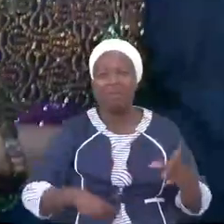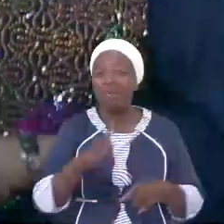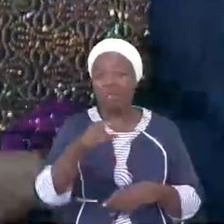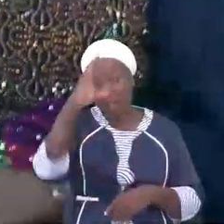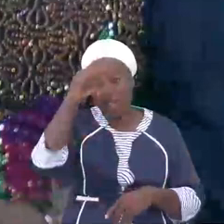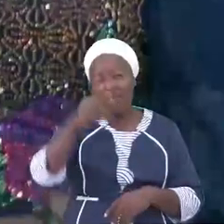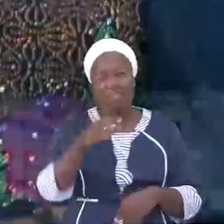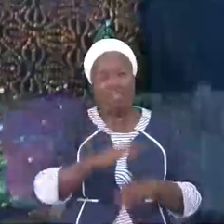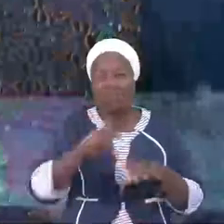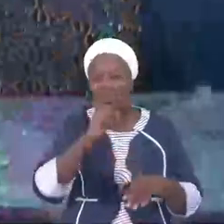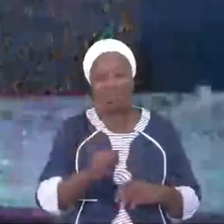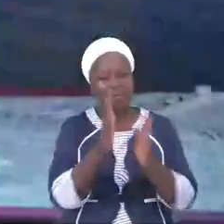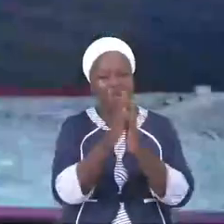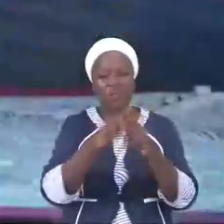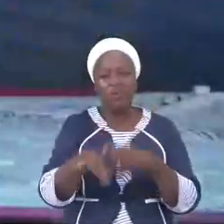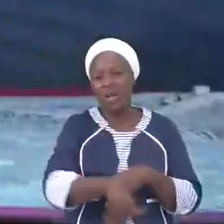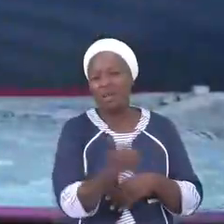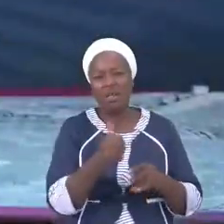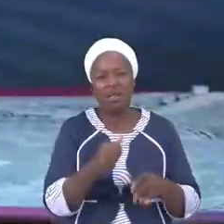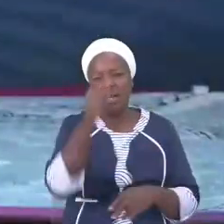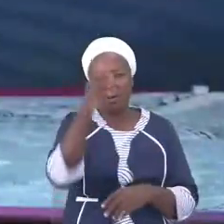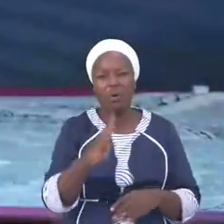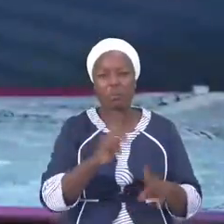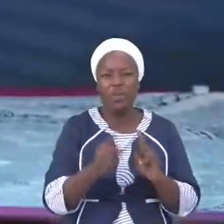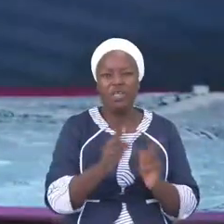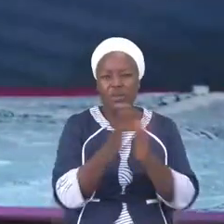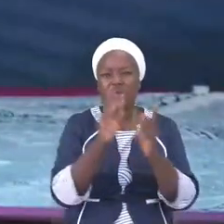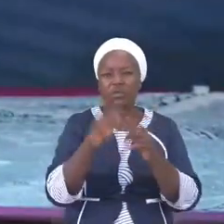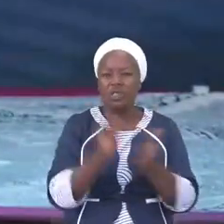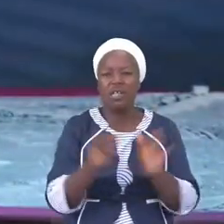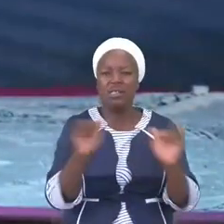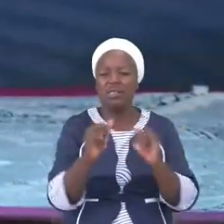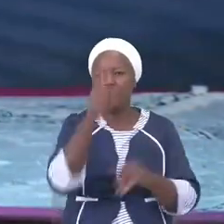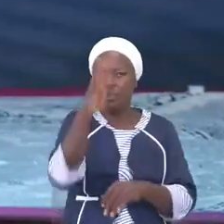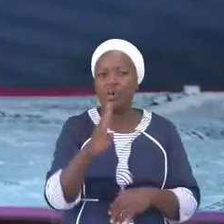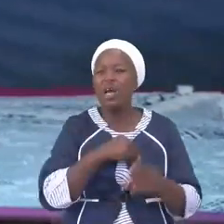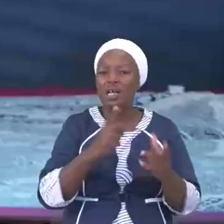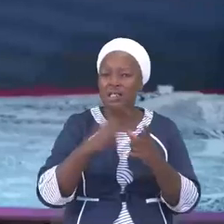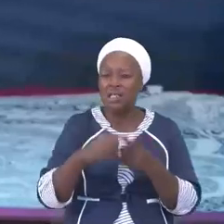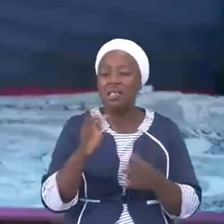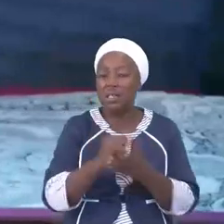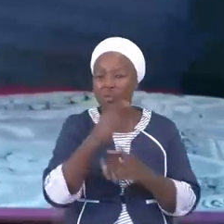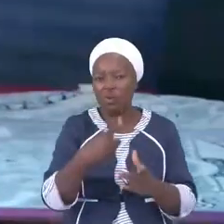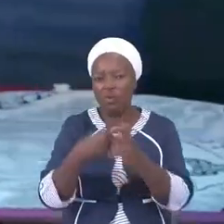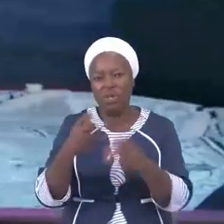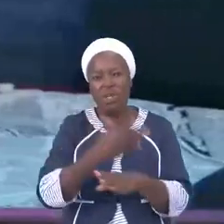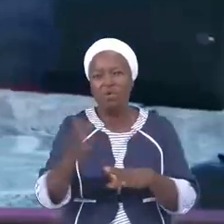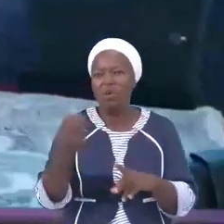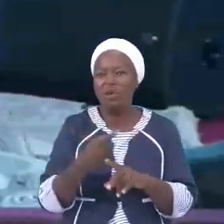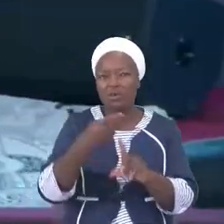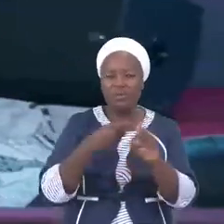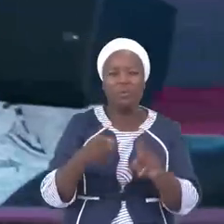prié notre Dieu. Il pria le même Dieu dont il fuyait la présence. Quand vous regardez